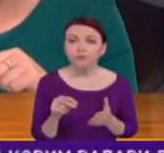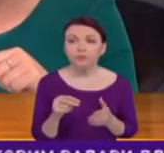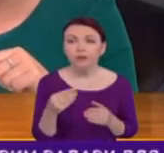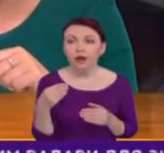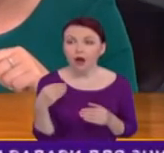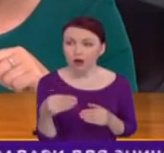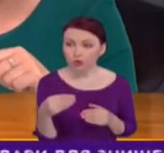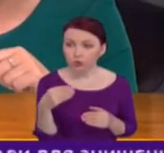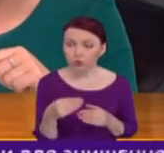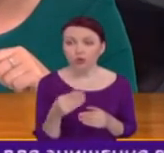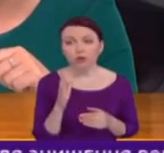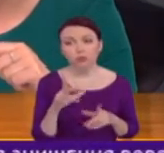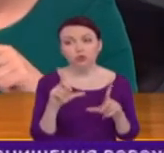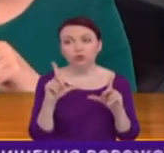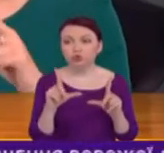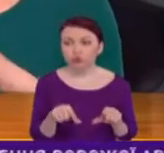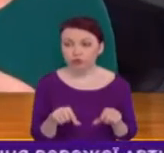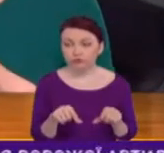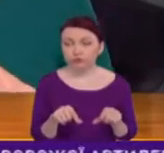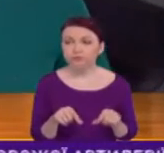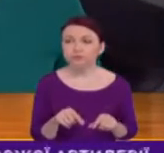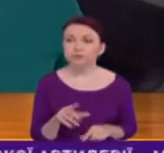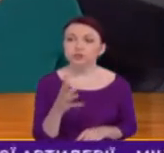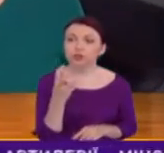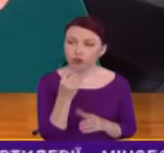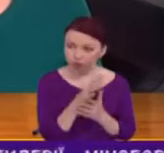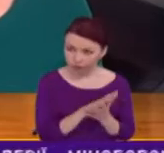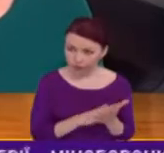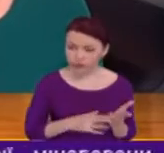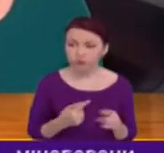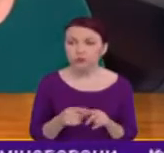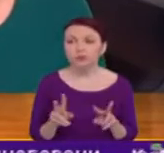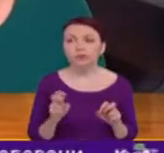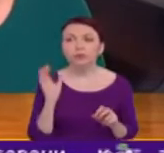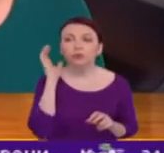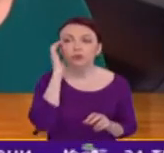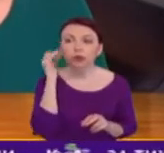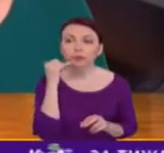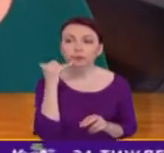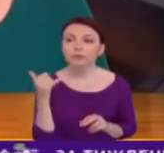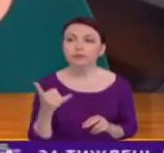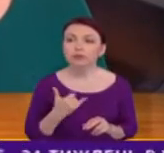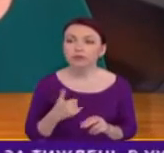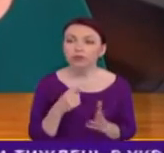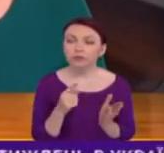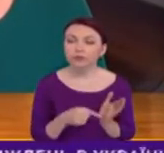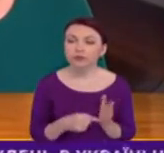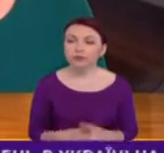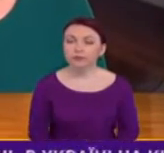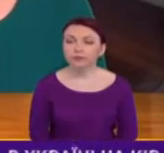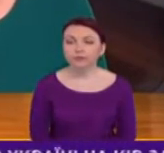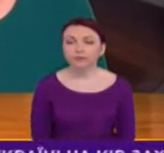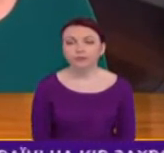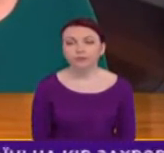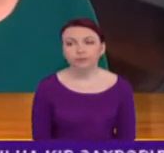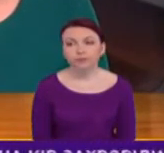картку, так. Картку, вона буде дешевша, звичайно. Так, ми зараз ще продовжимо цю тему, пане Сергію. Давайте слухати питання. Добрий день. Добрий